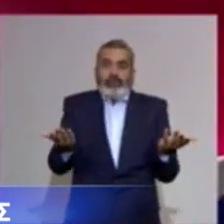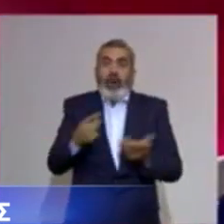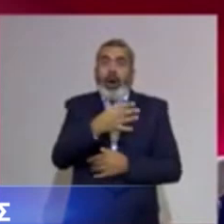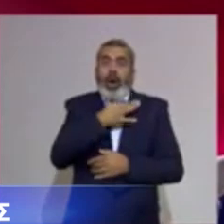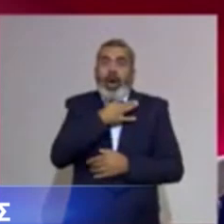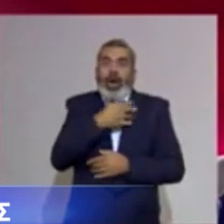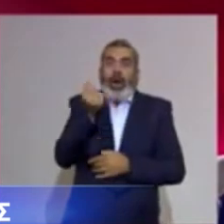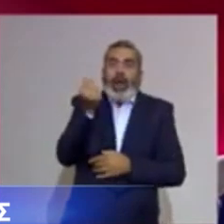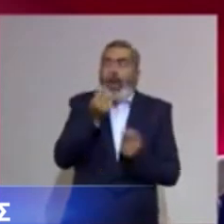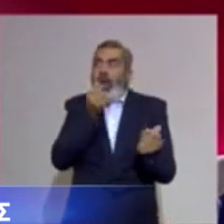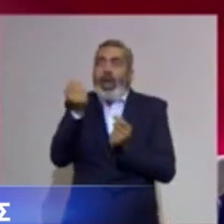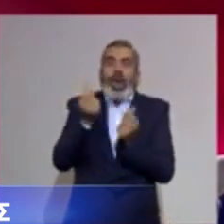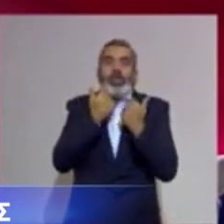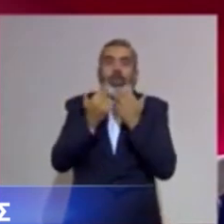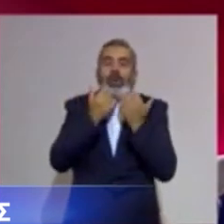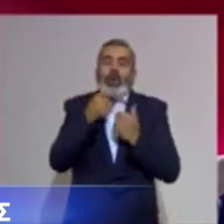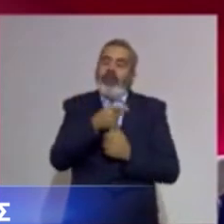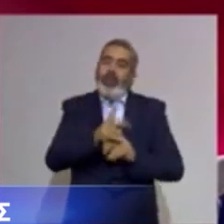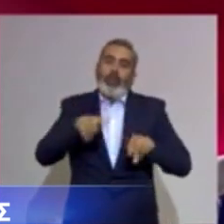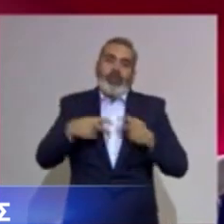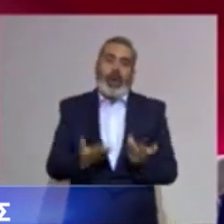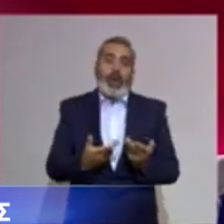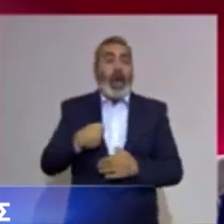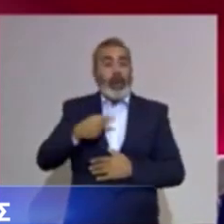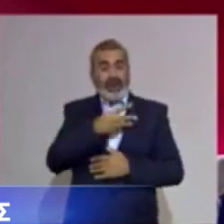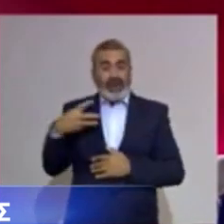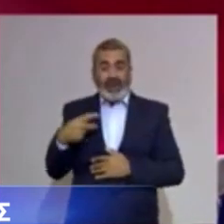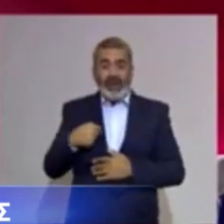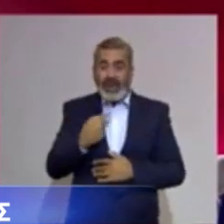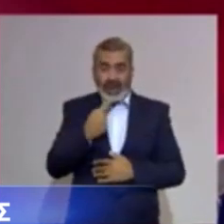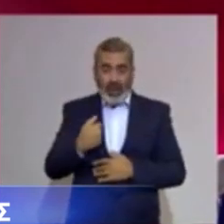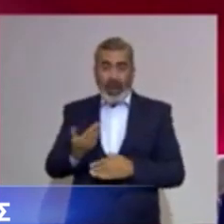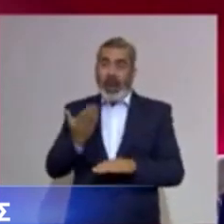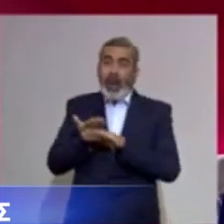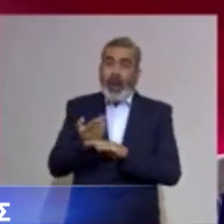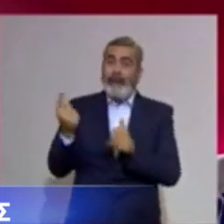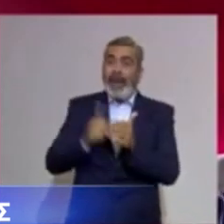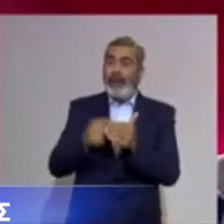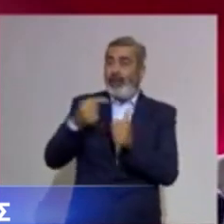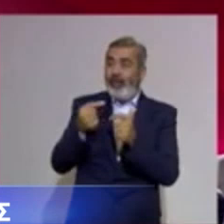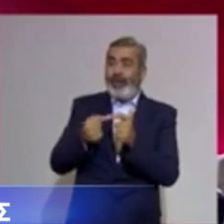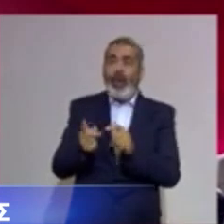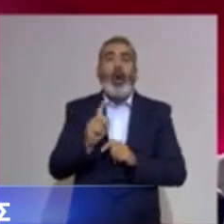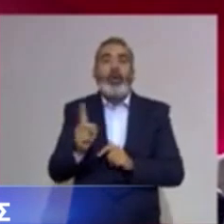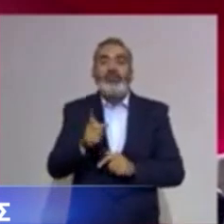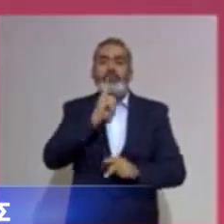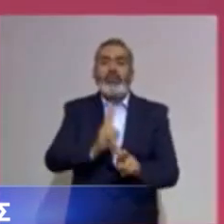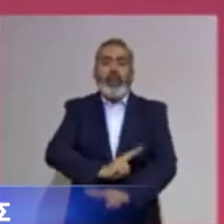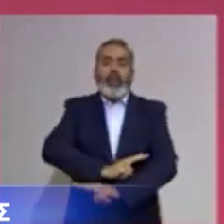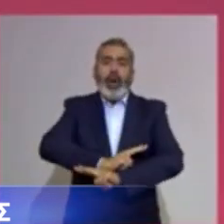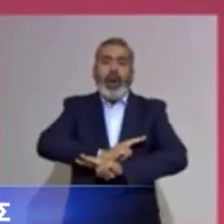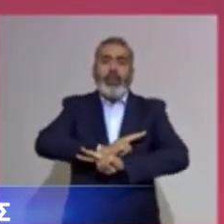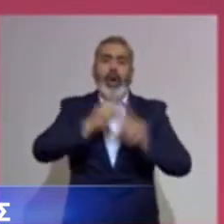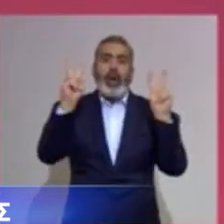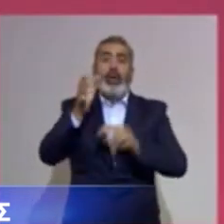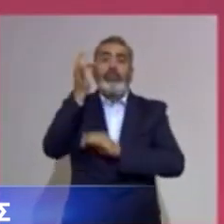Προοδευτική Συμμαχία δεν προτείνει, δεν εξηγεί τι πρέπει να γίνει. Λέει χωρίς μισόλογα ποιος πρέπει